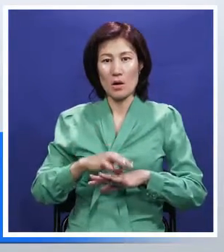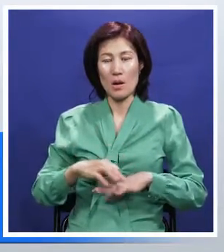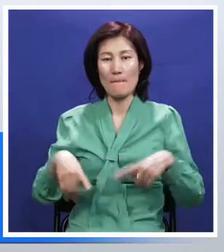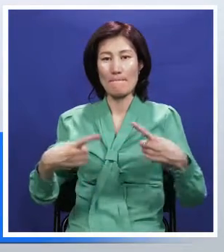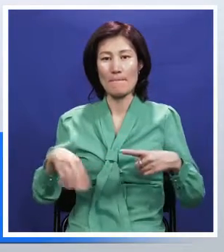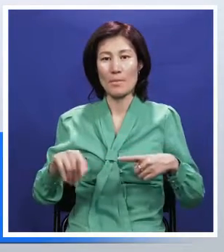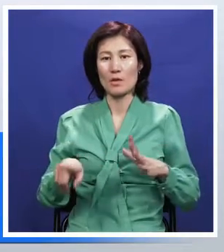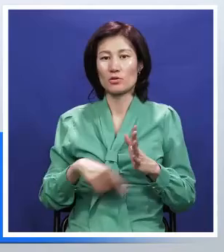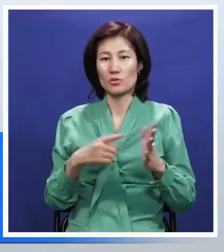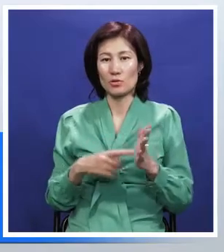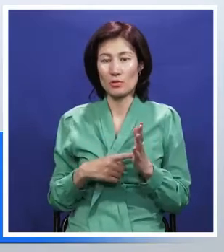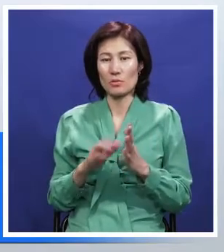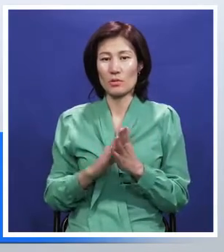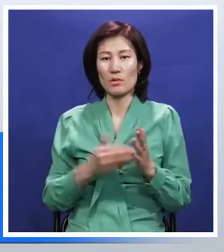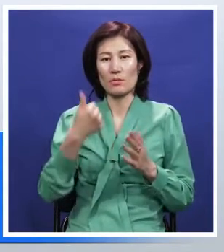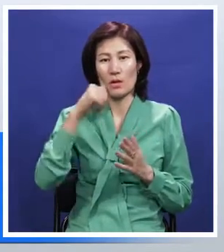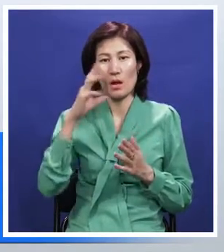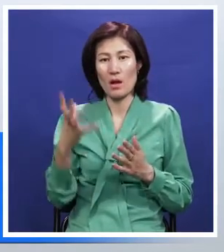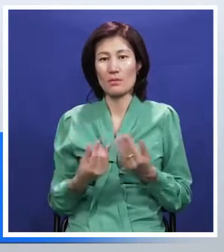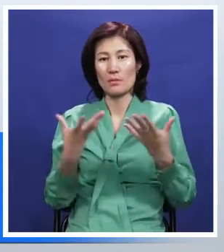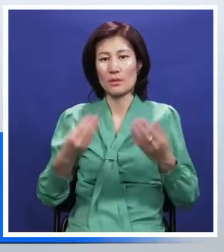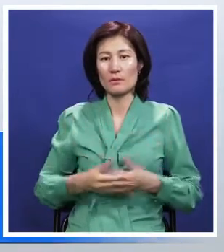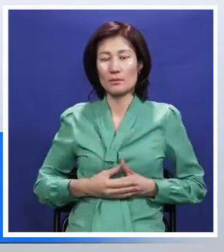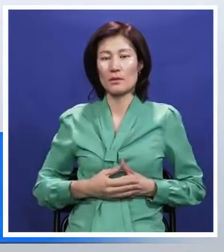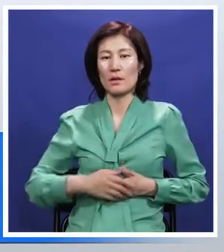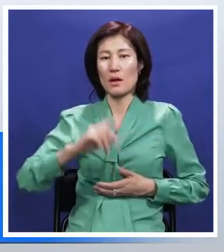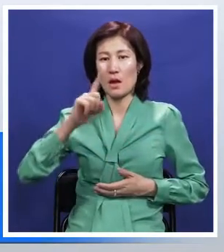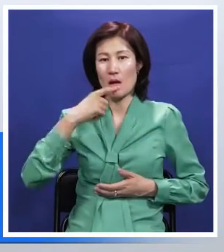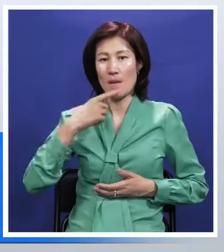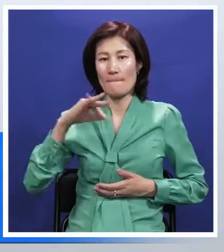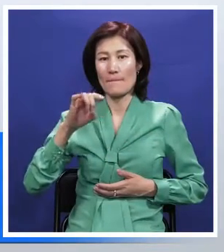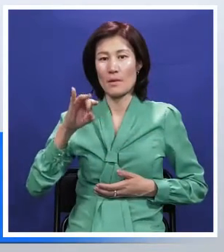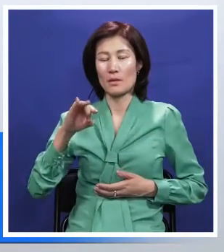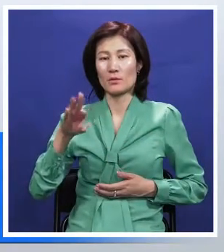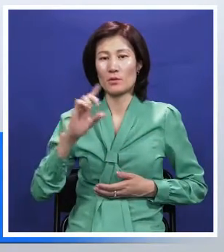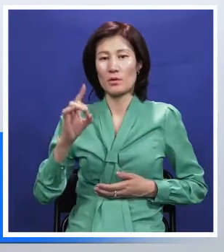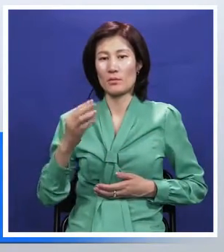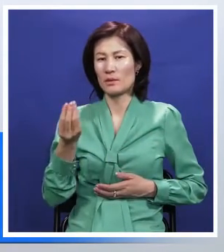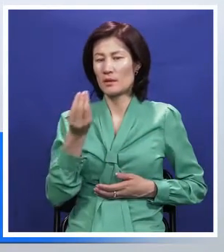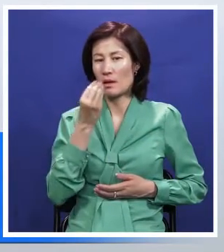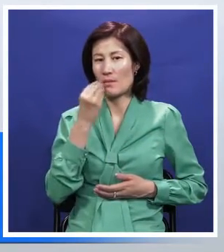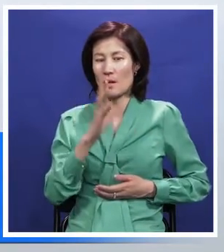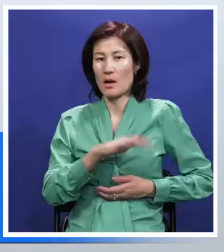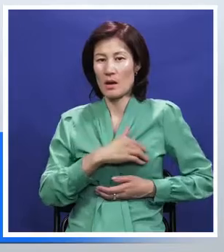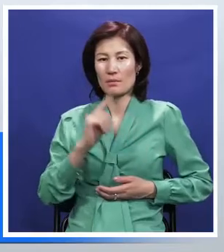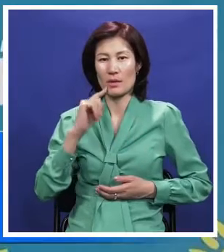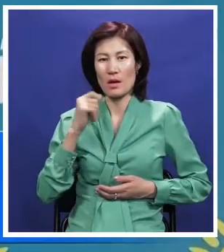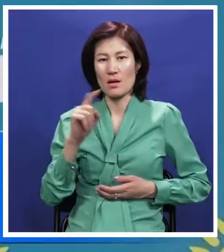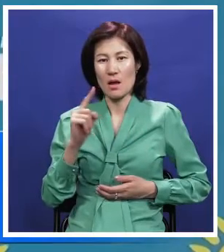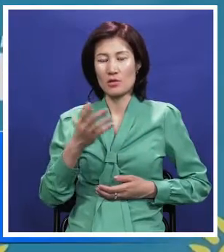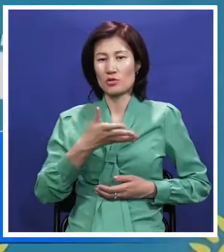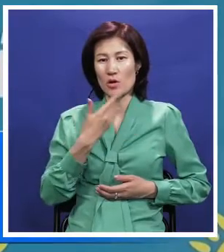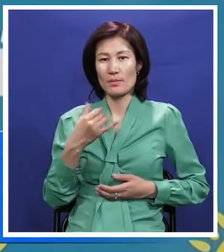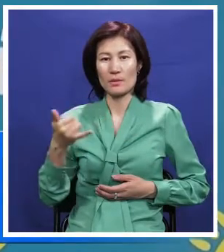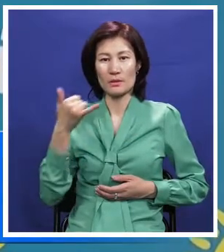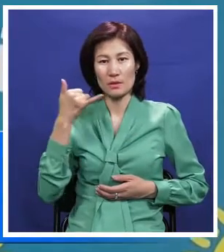Біраз қоятын сұрақтарымды өзім кеше шешіп алып қойдым. Енді айтқанда осы продукты көмір деген, газ дегеннен сәл қиналып тұрмын. Сізбен